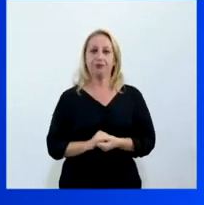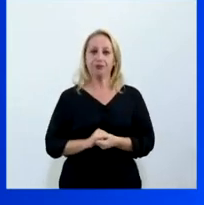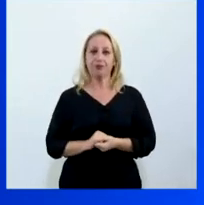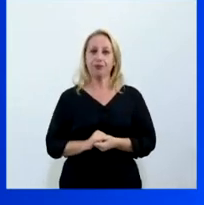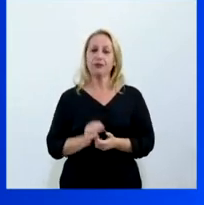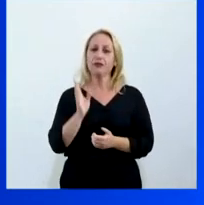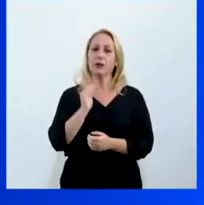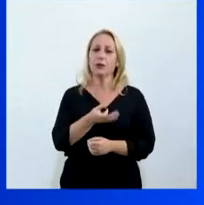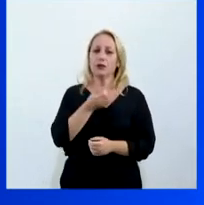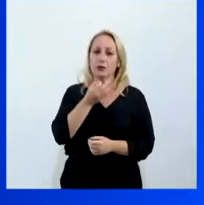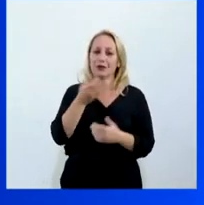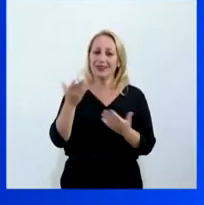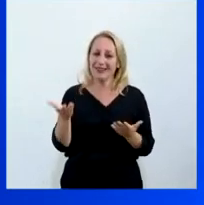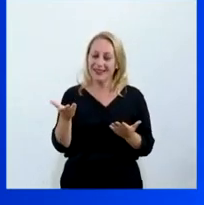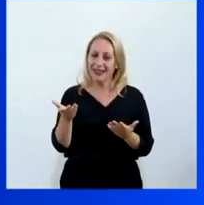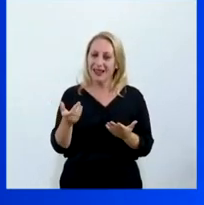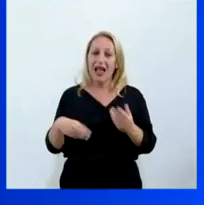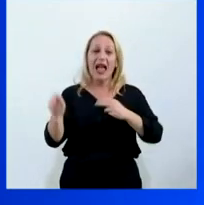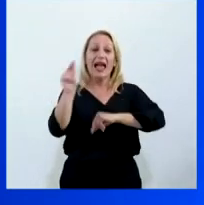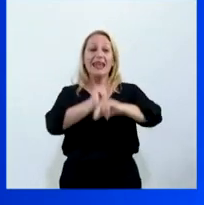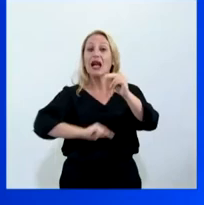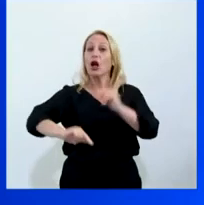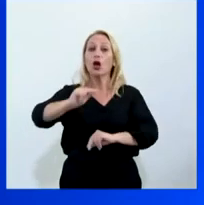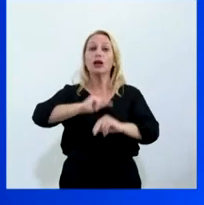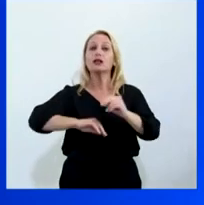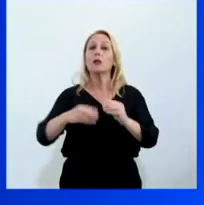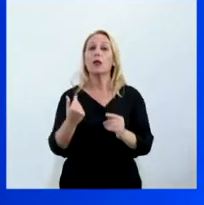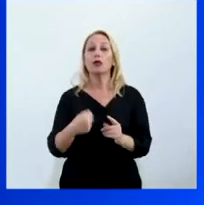πω είναι ότι οι εκλογές θα γίνουν με σταυρό,